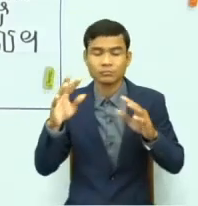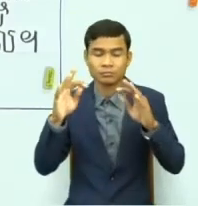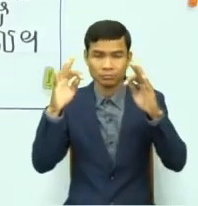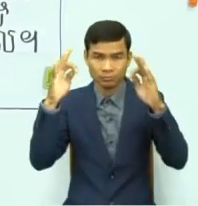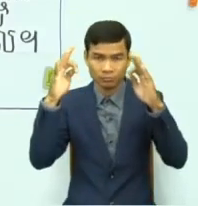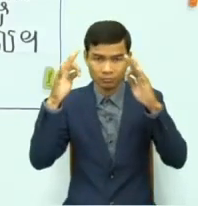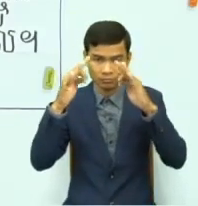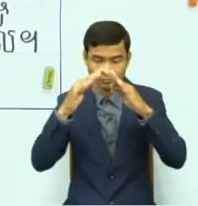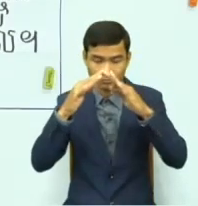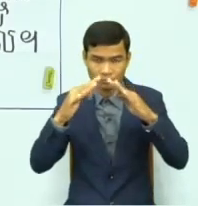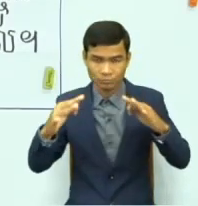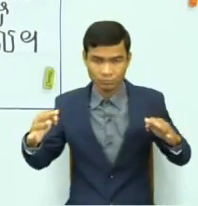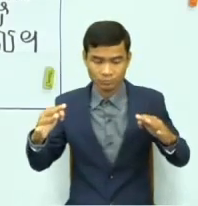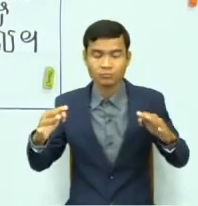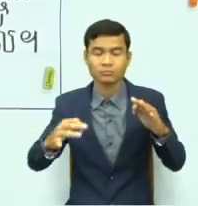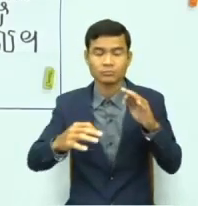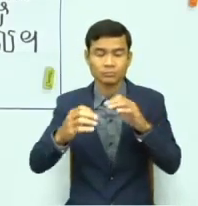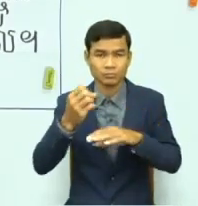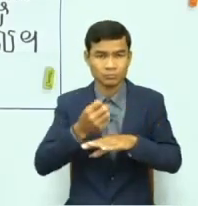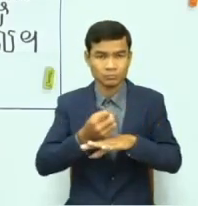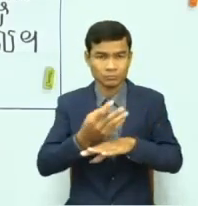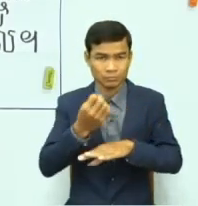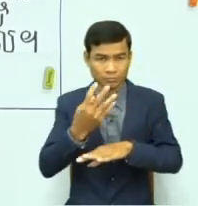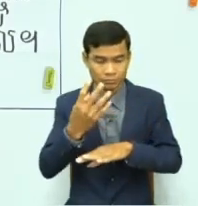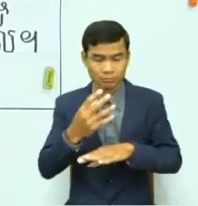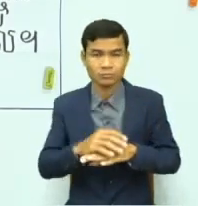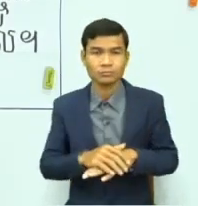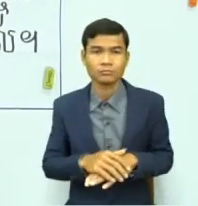vị hiê pre cao mơ rọt